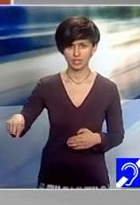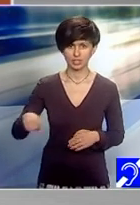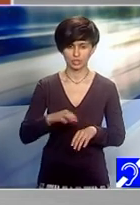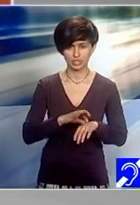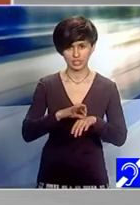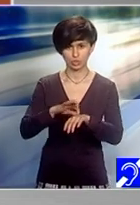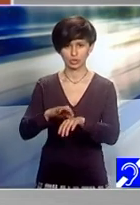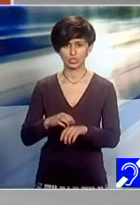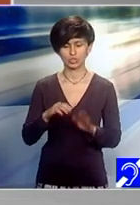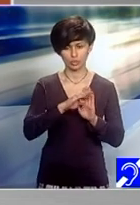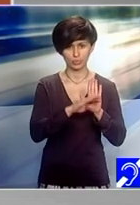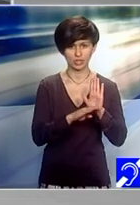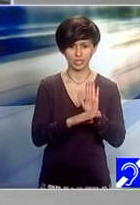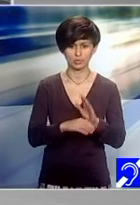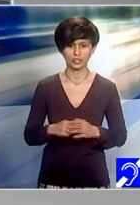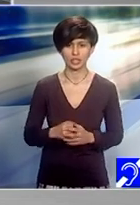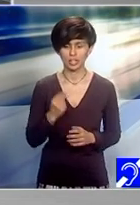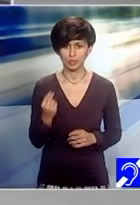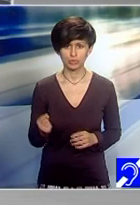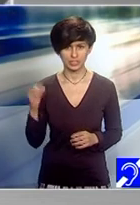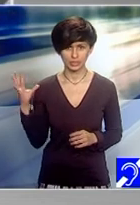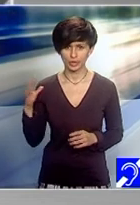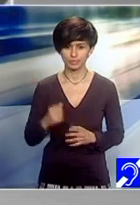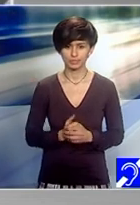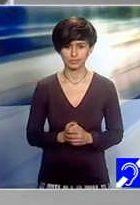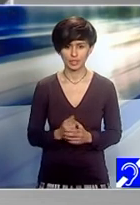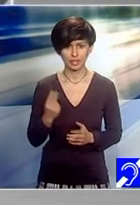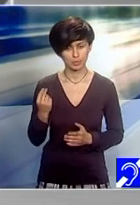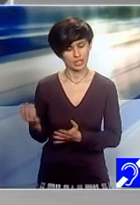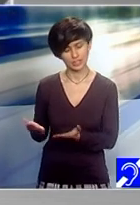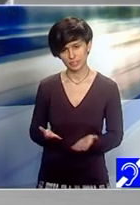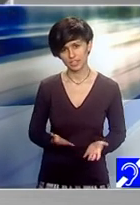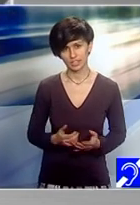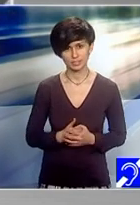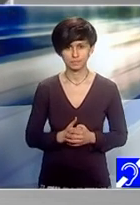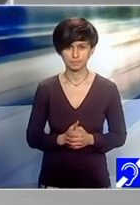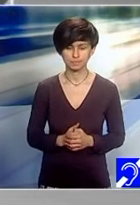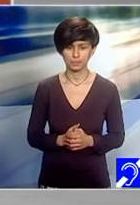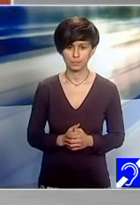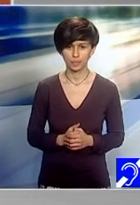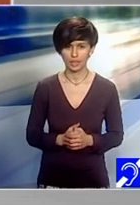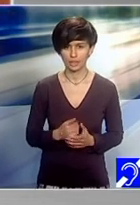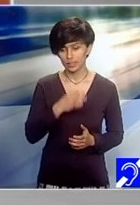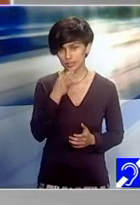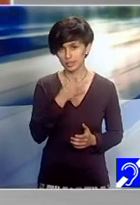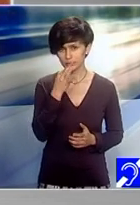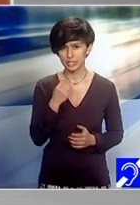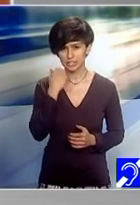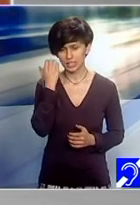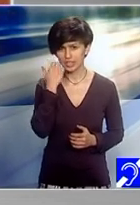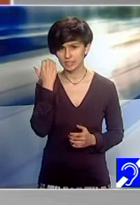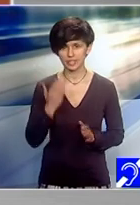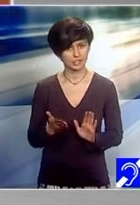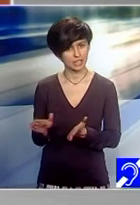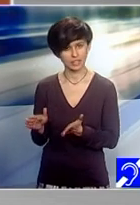doctor Florian Nicula. Bună ziua, domnule doctor, bine ați venit. Bine v-am găsit. Spuneți-ne, de când a